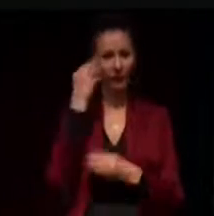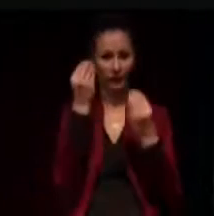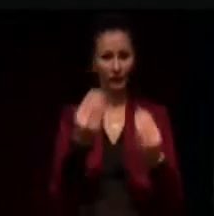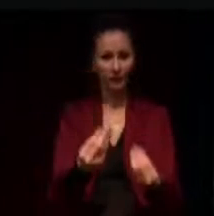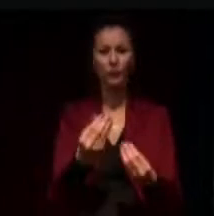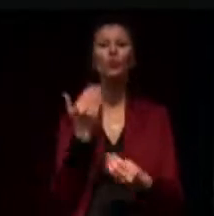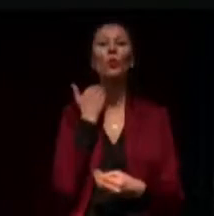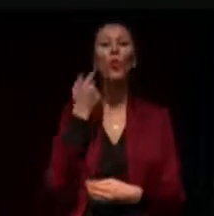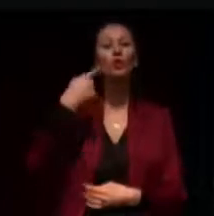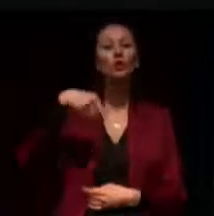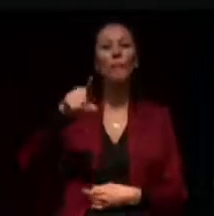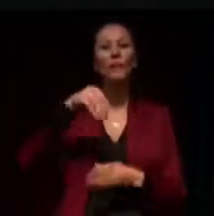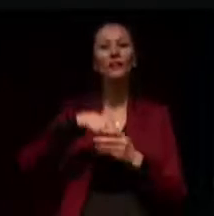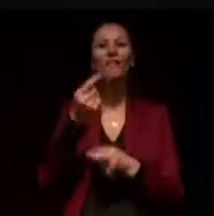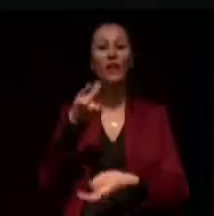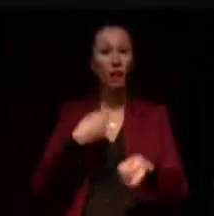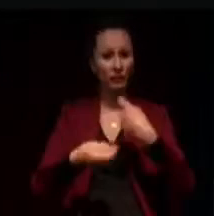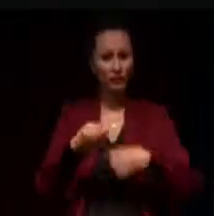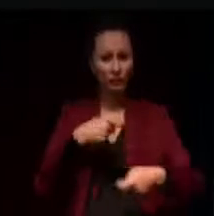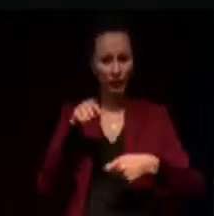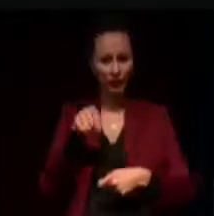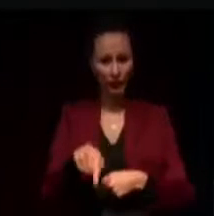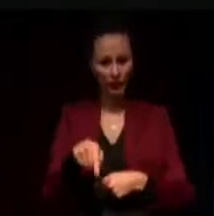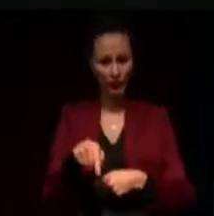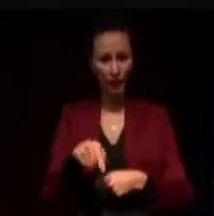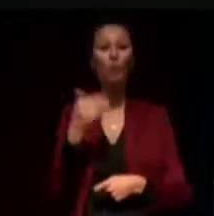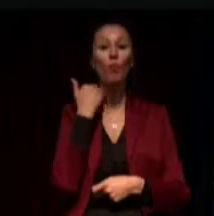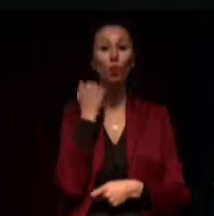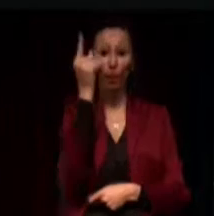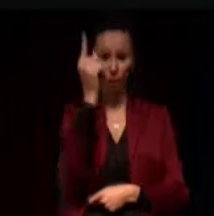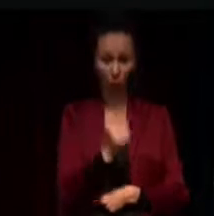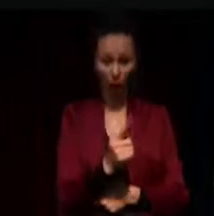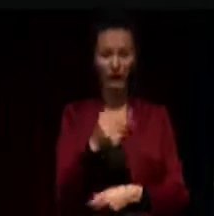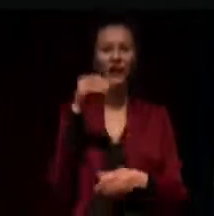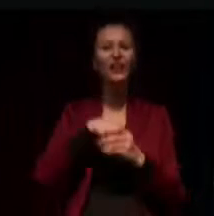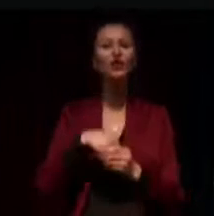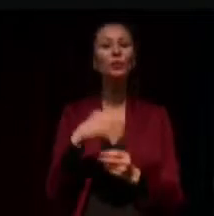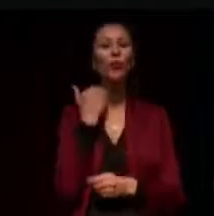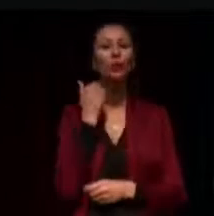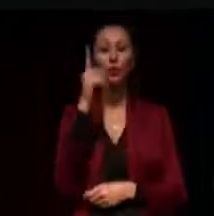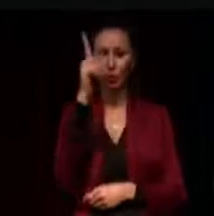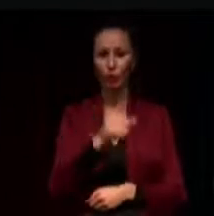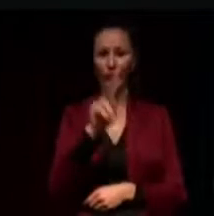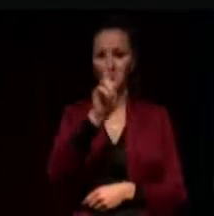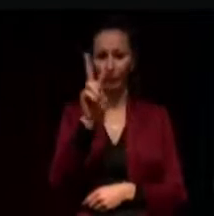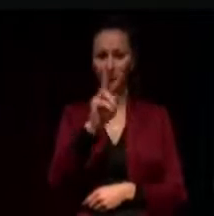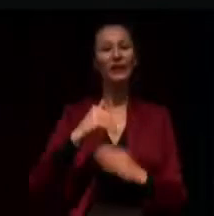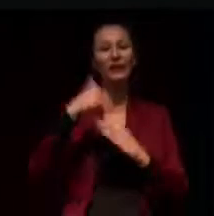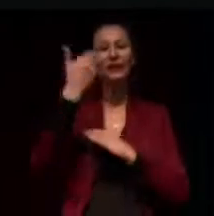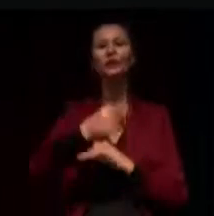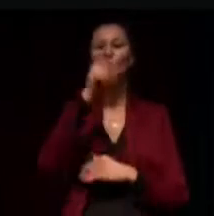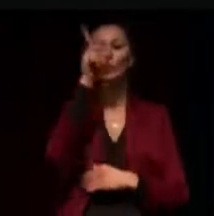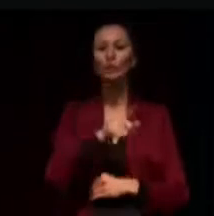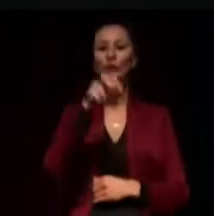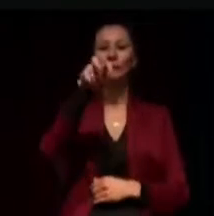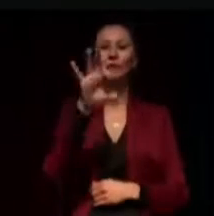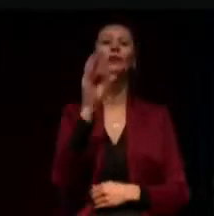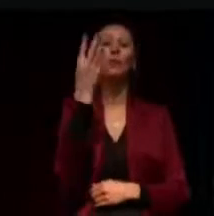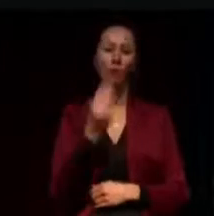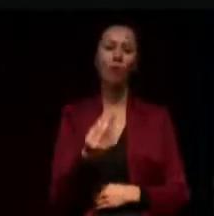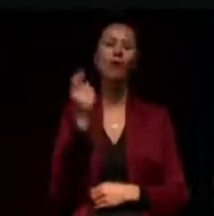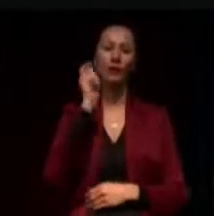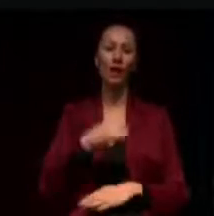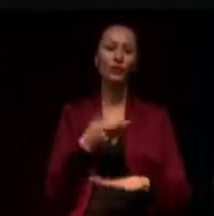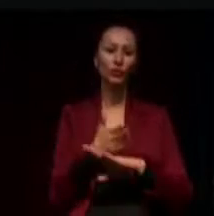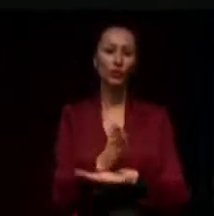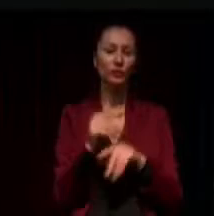istiyorum. Borçlanmaların finansmanı yani borçlanma oranı iç borç %20, dış borç %80 olarak